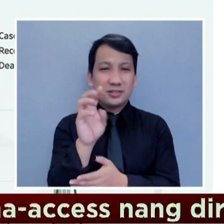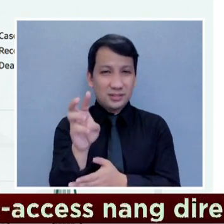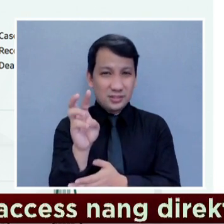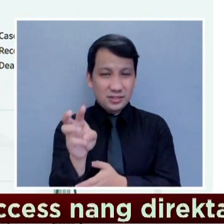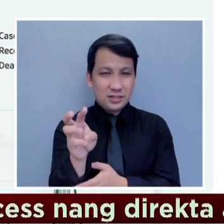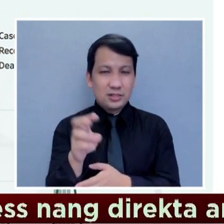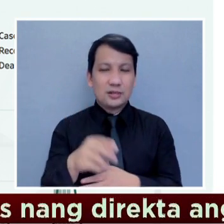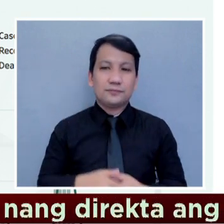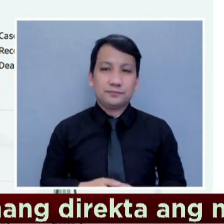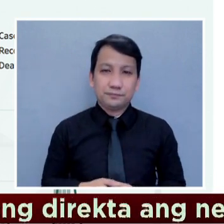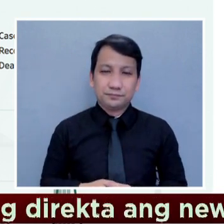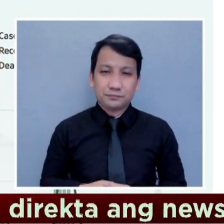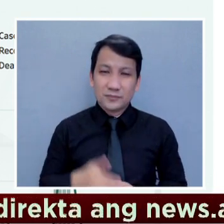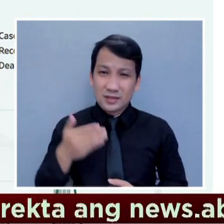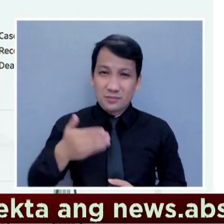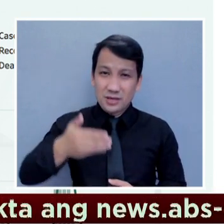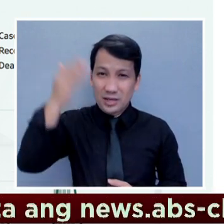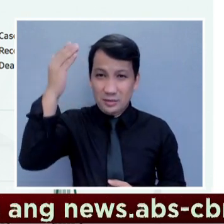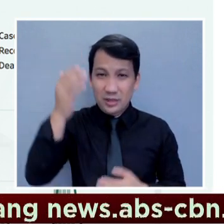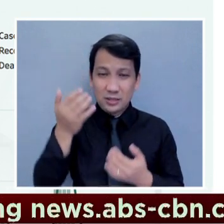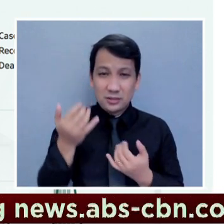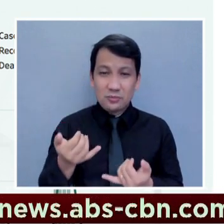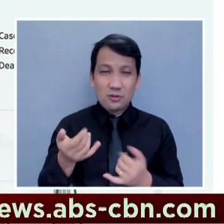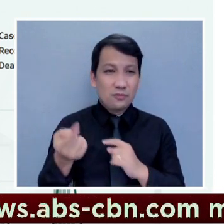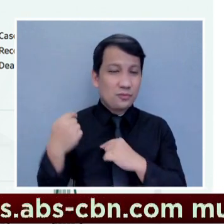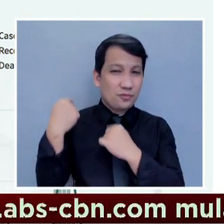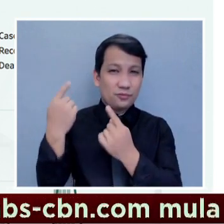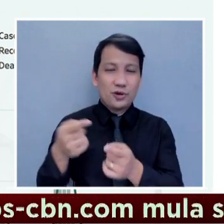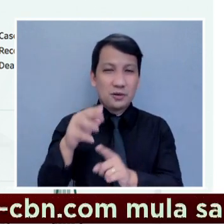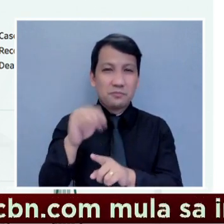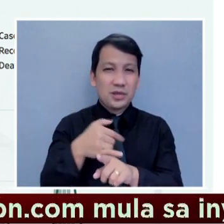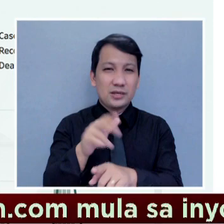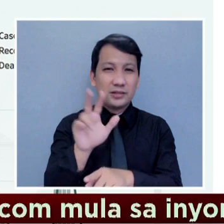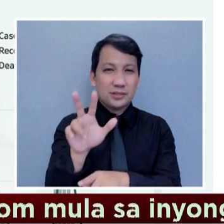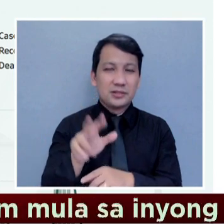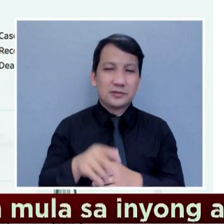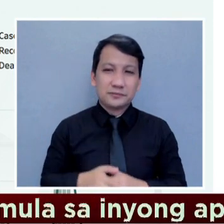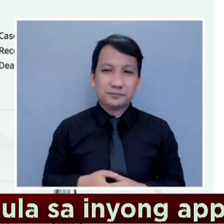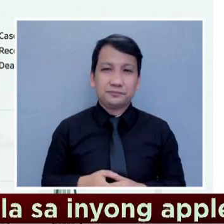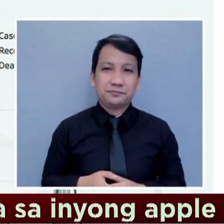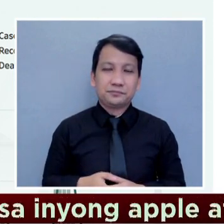4,860 na pinakamataas na bilang mula noong May 3.